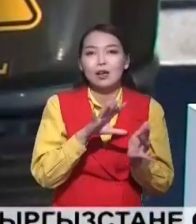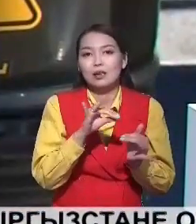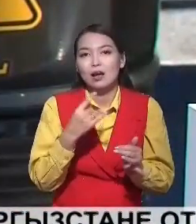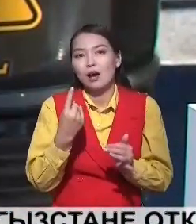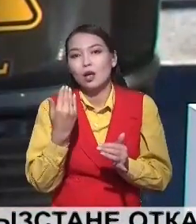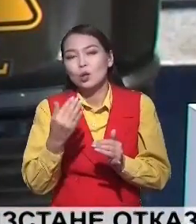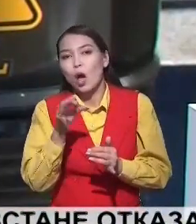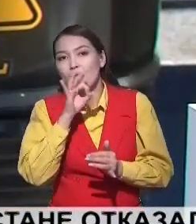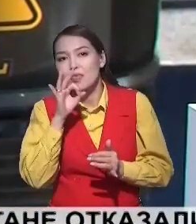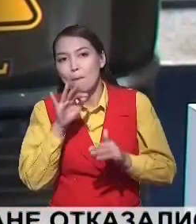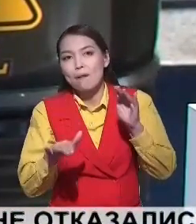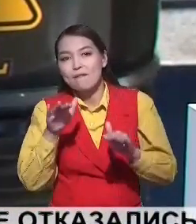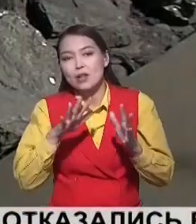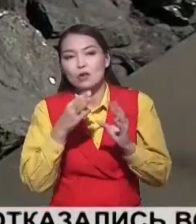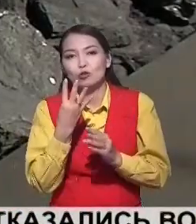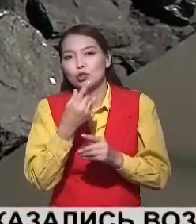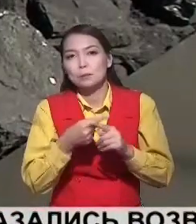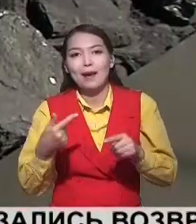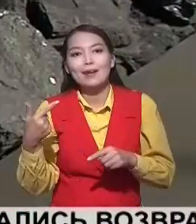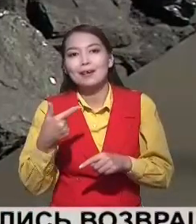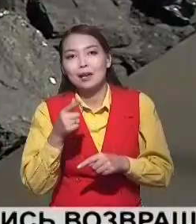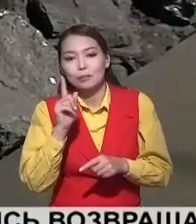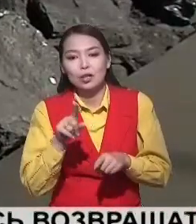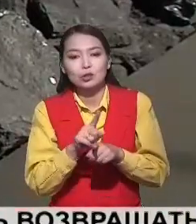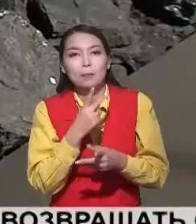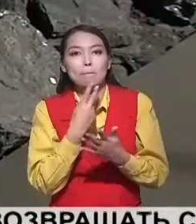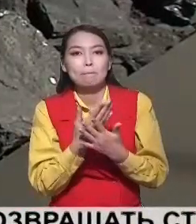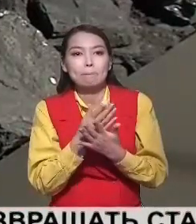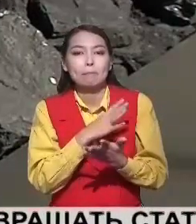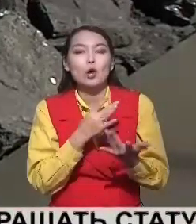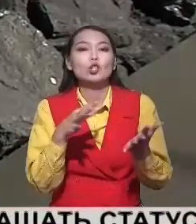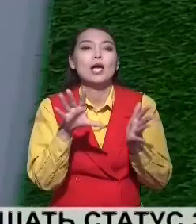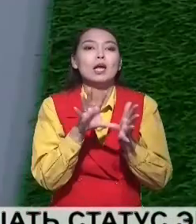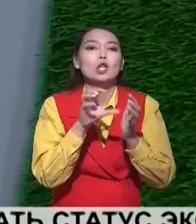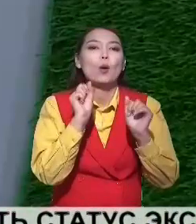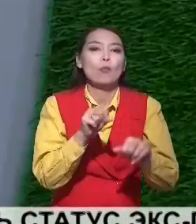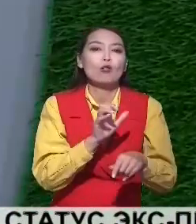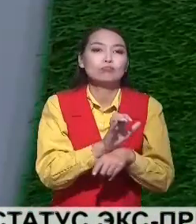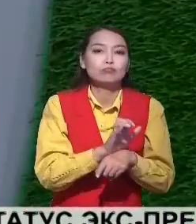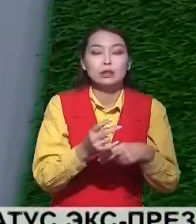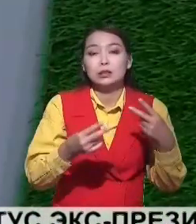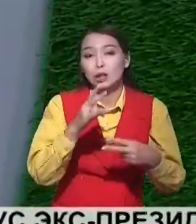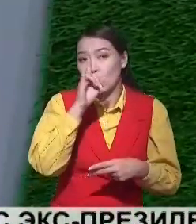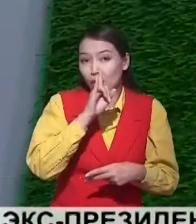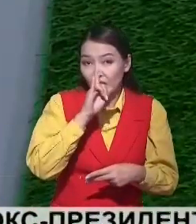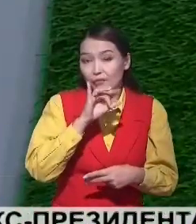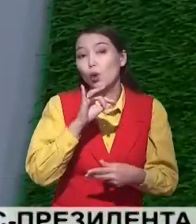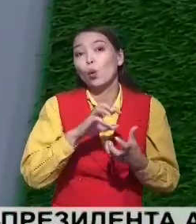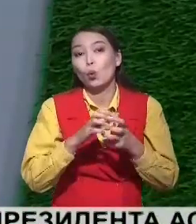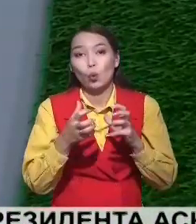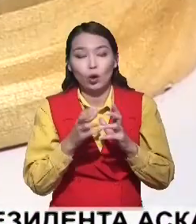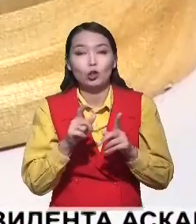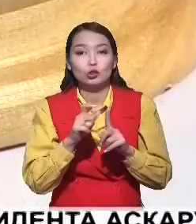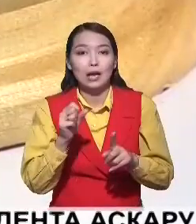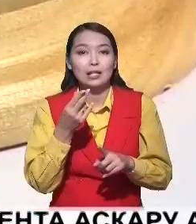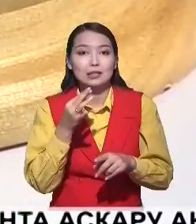таблетки весом всего 4,5 грамма. Также было продемонстрировано, сколько энергии можно произвести по сравнению с нефтью и углем. К слову, акция